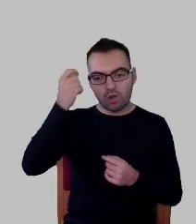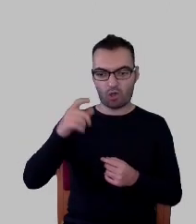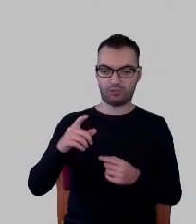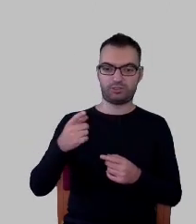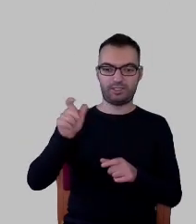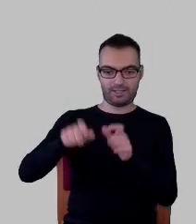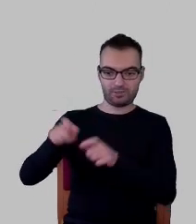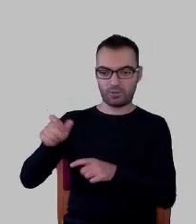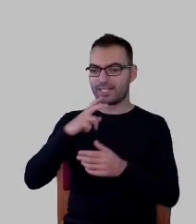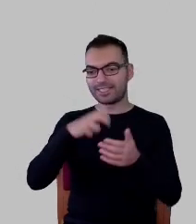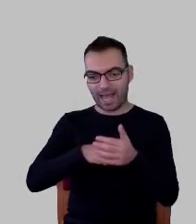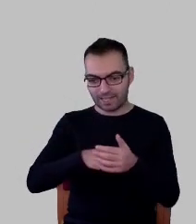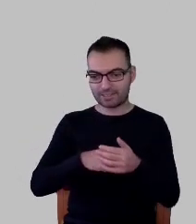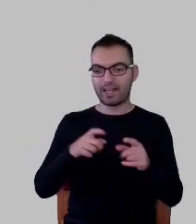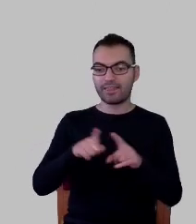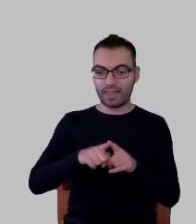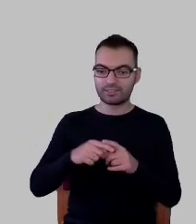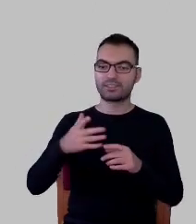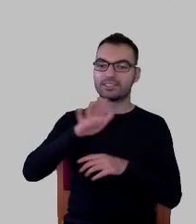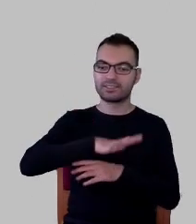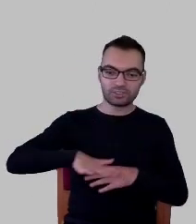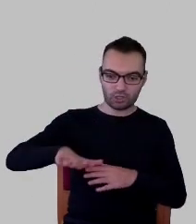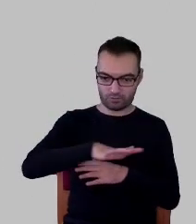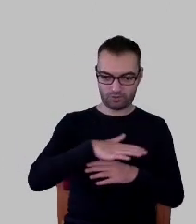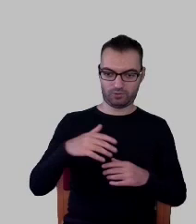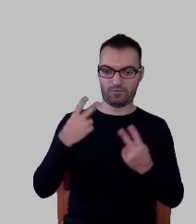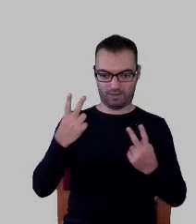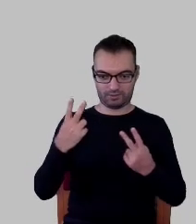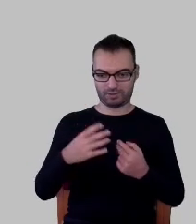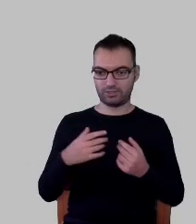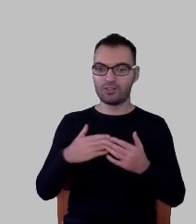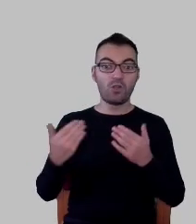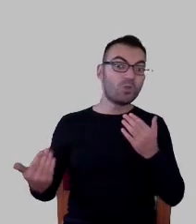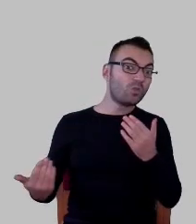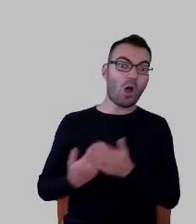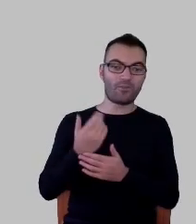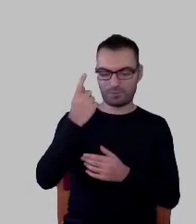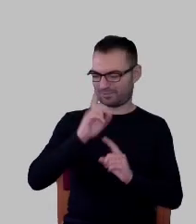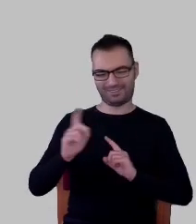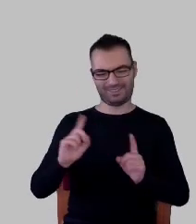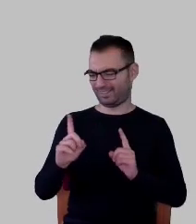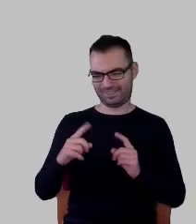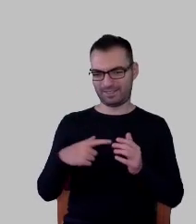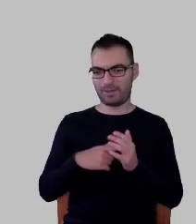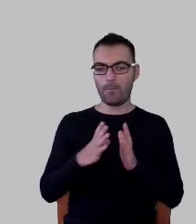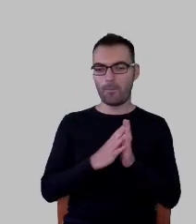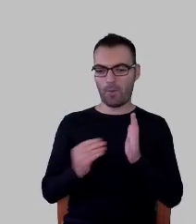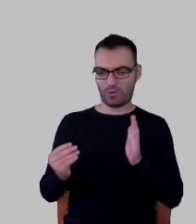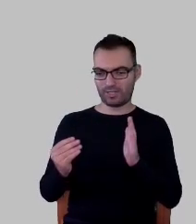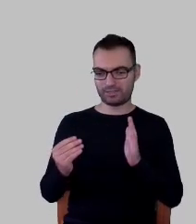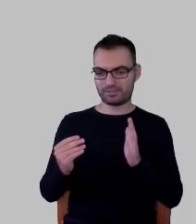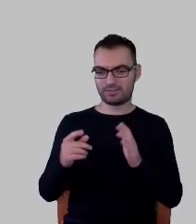cechy, ale także środowisko zewnętrzne. I proszę Państwa, nie jest to nowe podejście, bo ten model